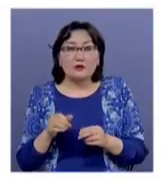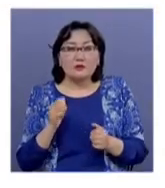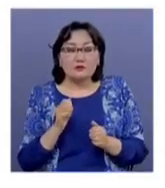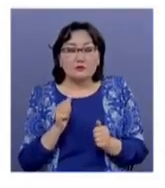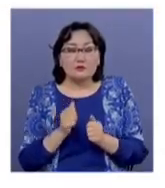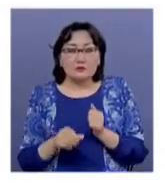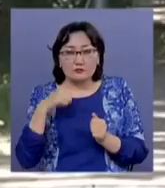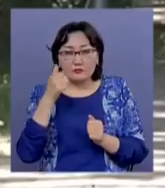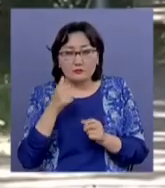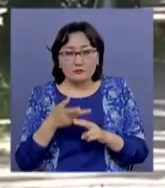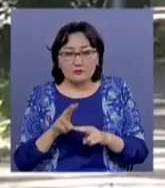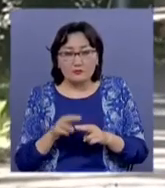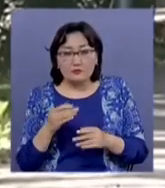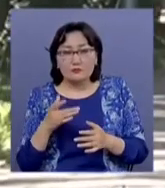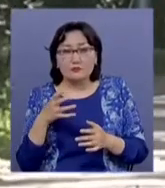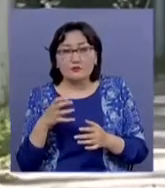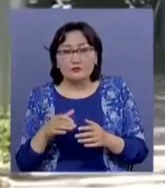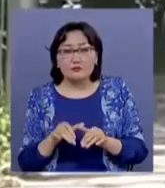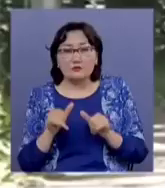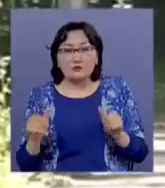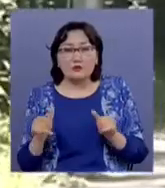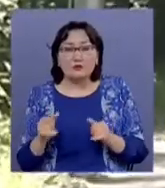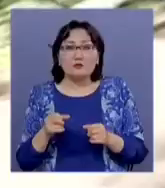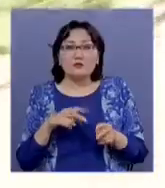дейін электросамокаттардың санын 500-ге дейін арттыру